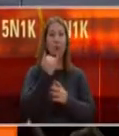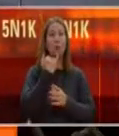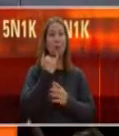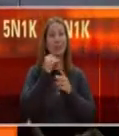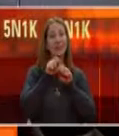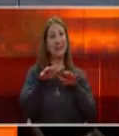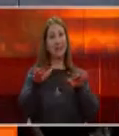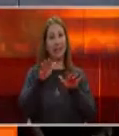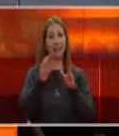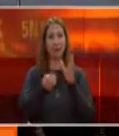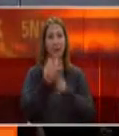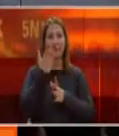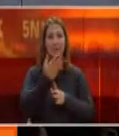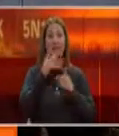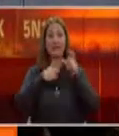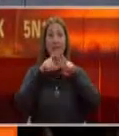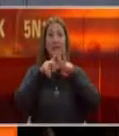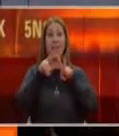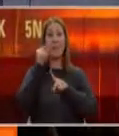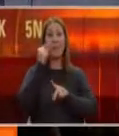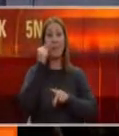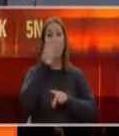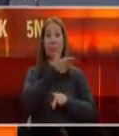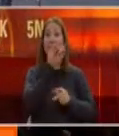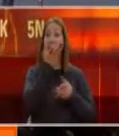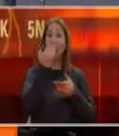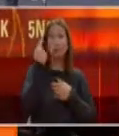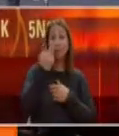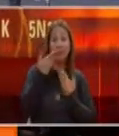takip edebilirsiniz. Sami Bey, siz ne yapıyorsunuz bilmeyen izleyicilerimiz için?